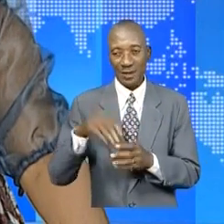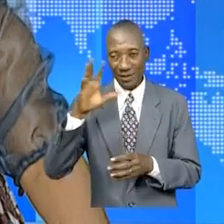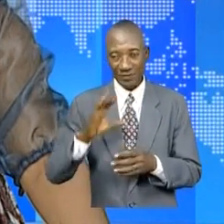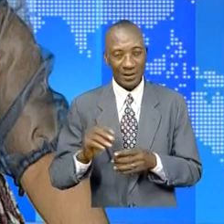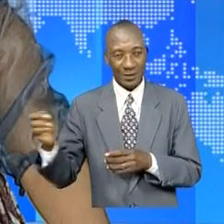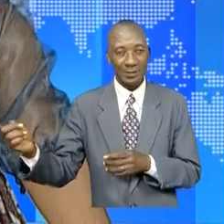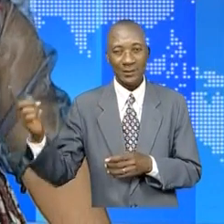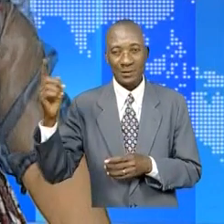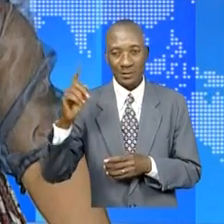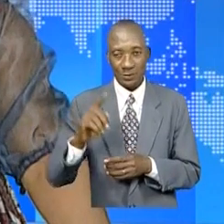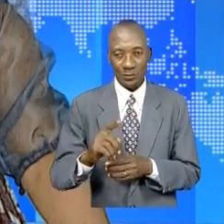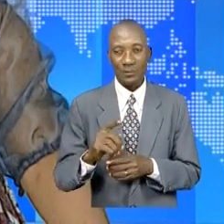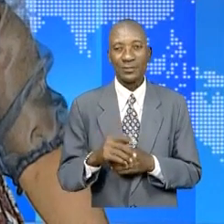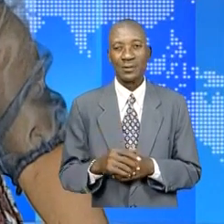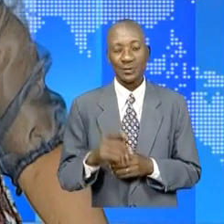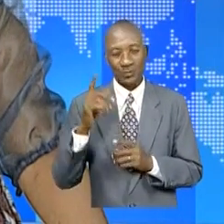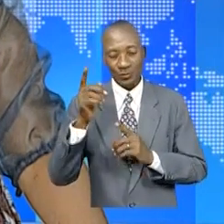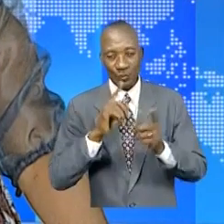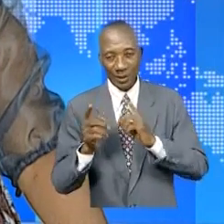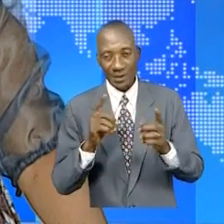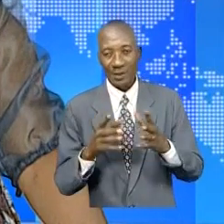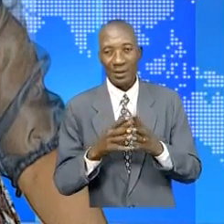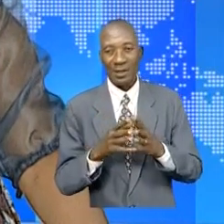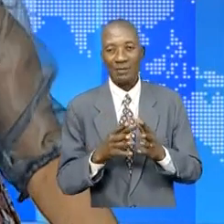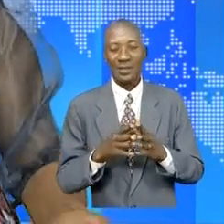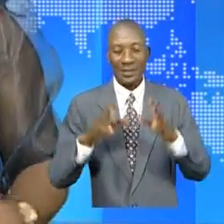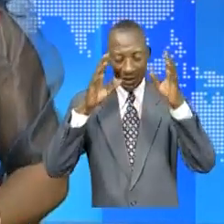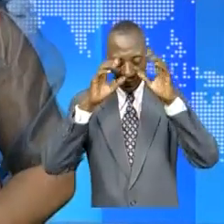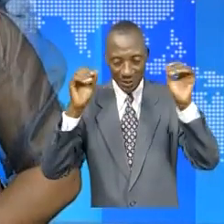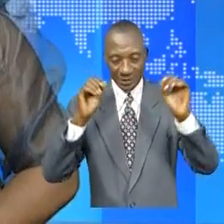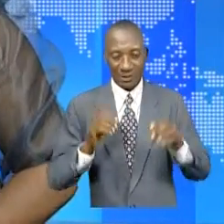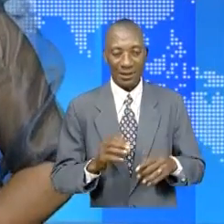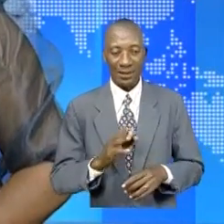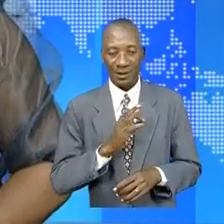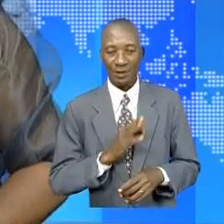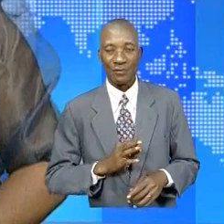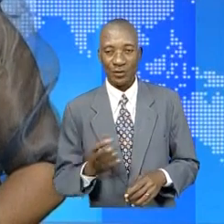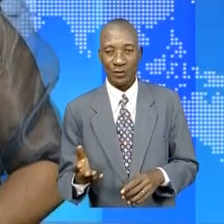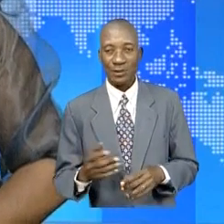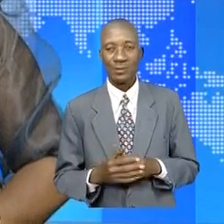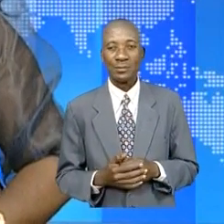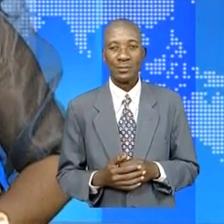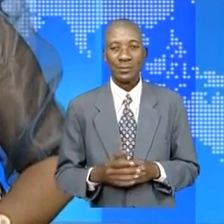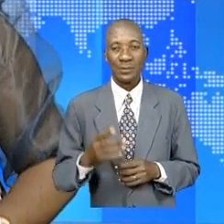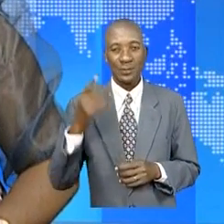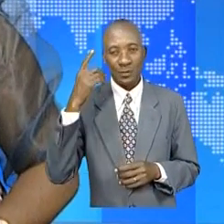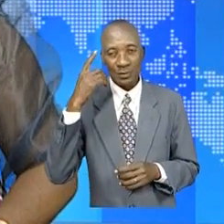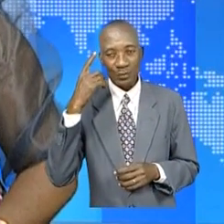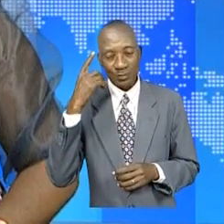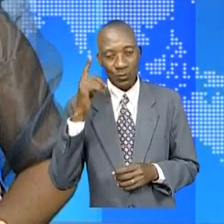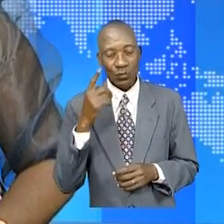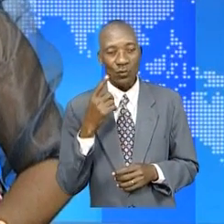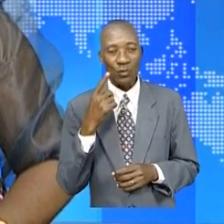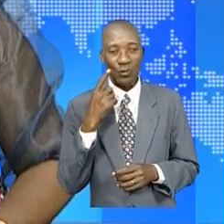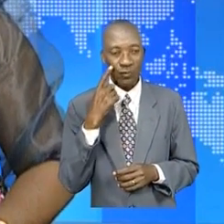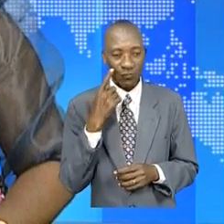la candidature de la République démocratique du Congo des élections pour un siège des membres non permanents